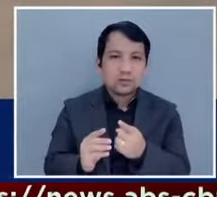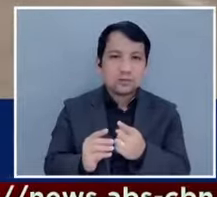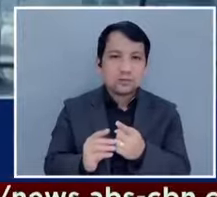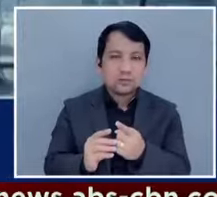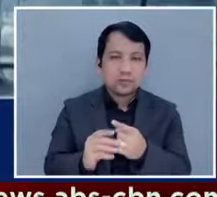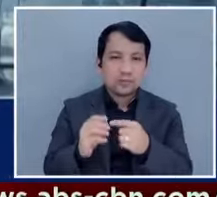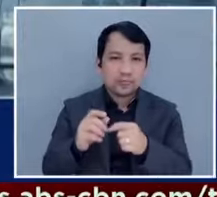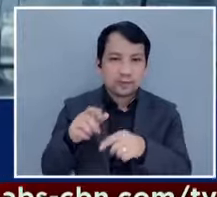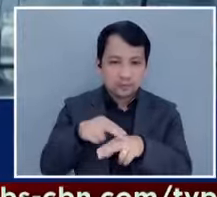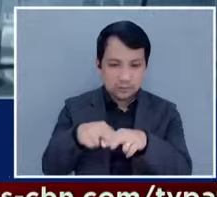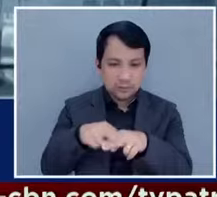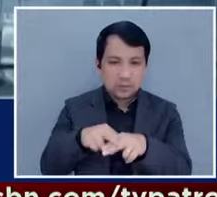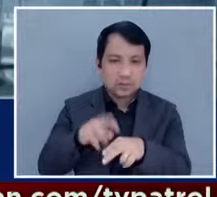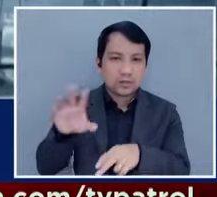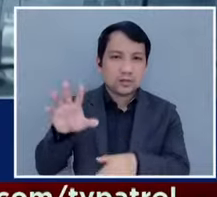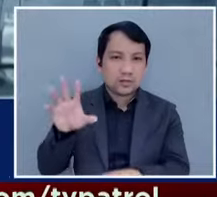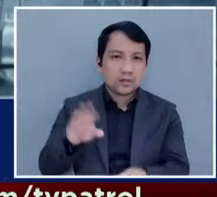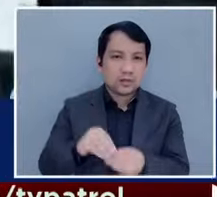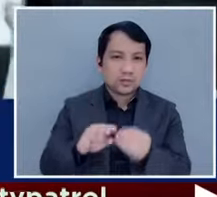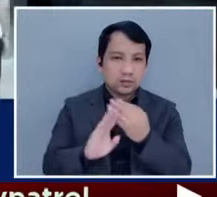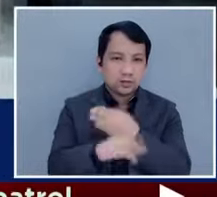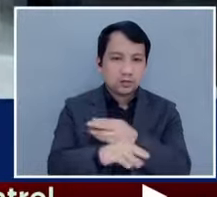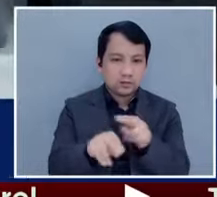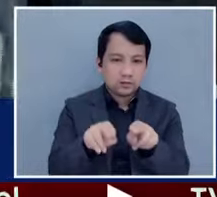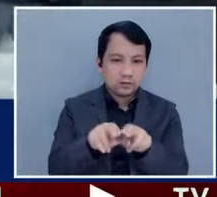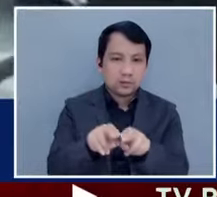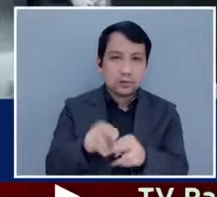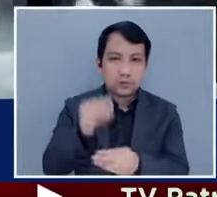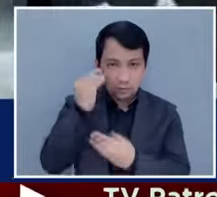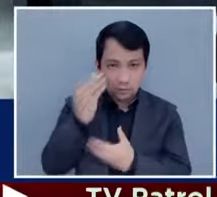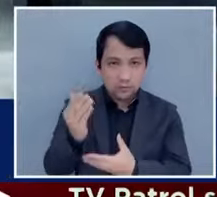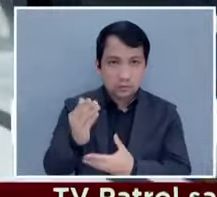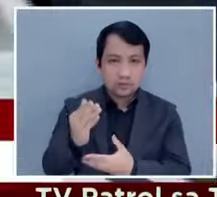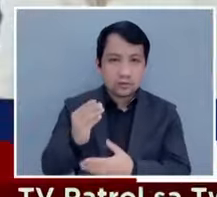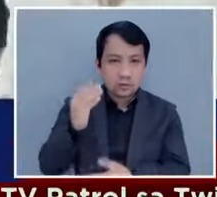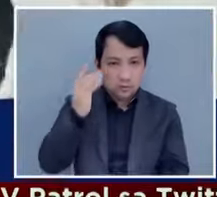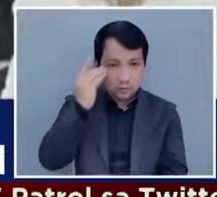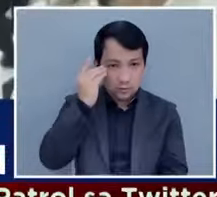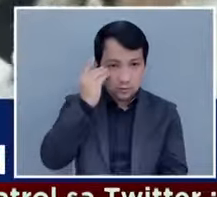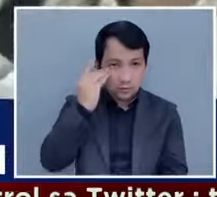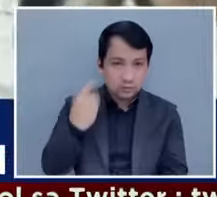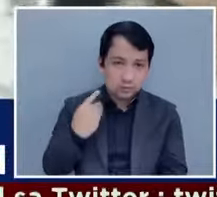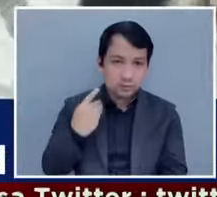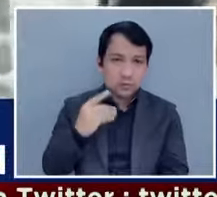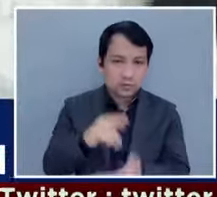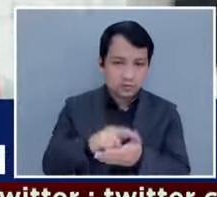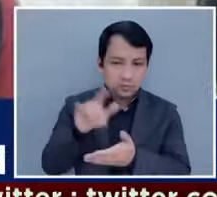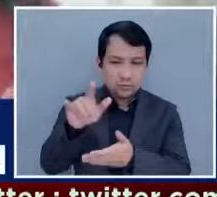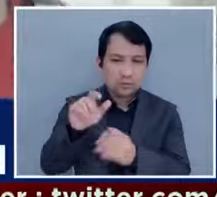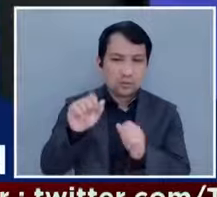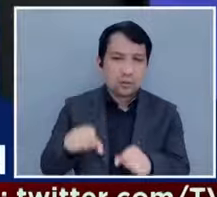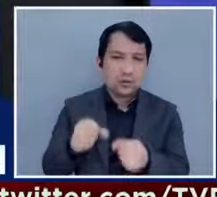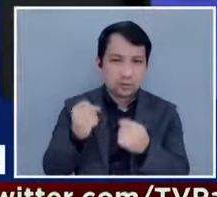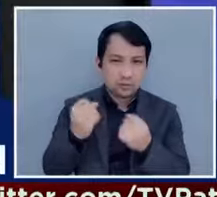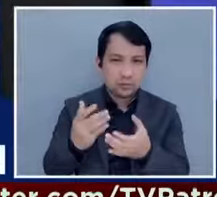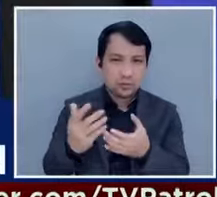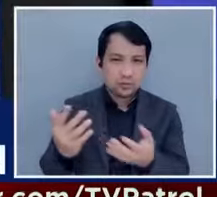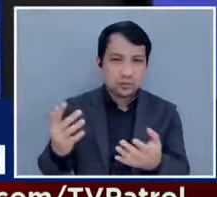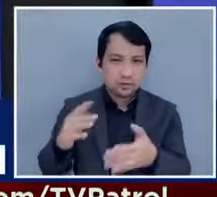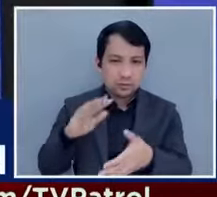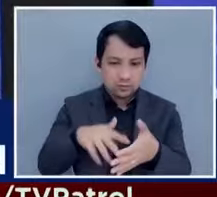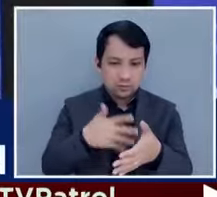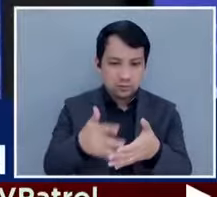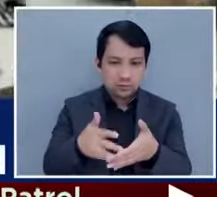sa syudad. Nagbalik naman na sa normal ang operasyon ng Dubai International Airport kung saan maraming incoming flights ang